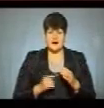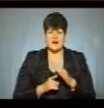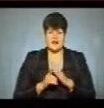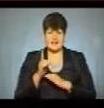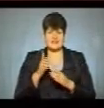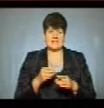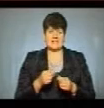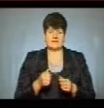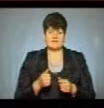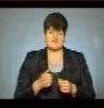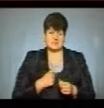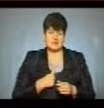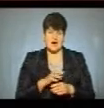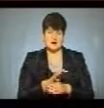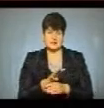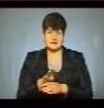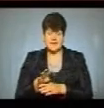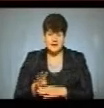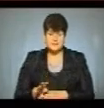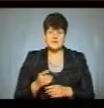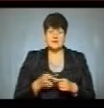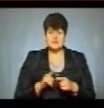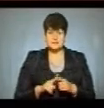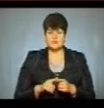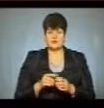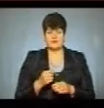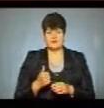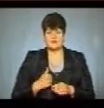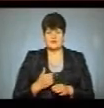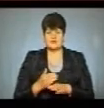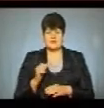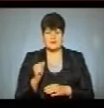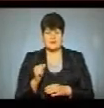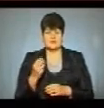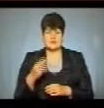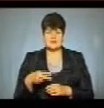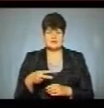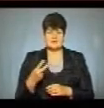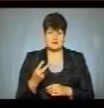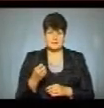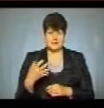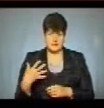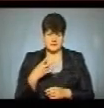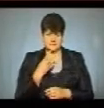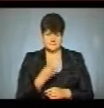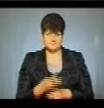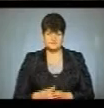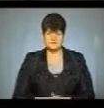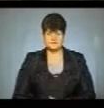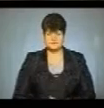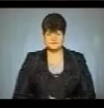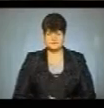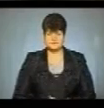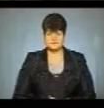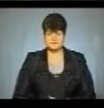артилерії. Нагородження відбулося на території військової частини А-32-15. Як це було, Богдан Буденчук бачив.